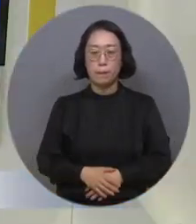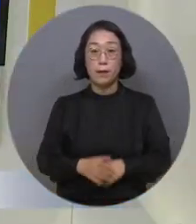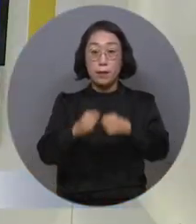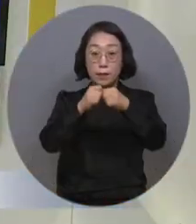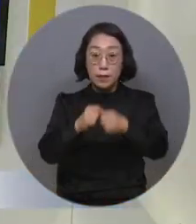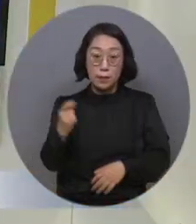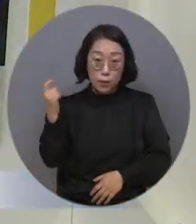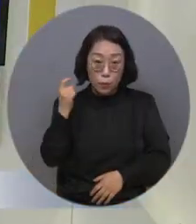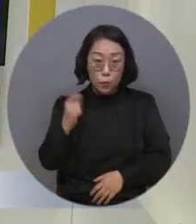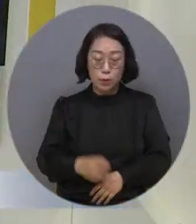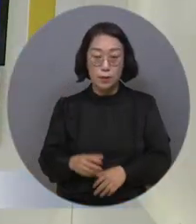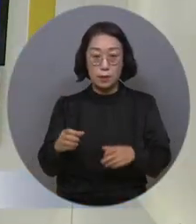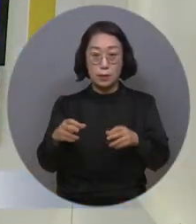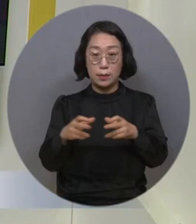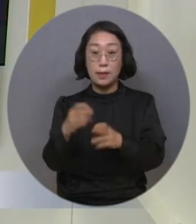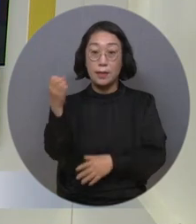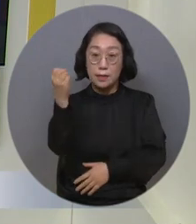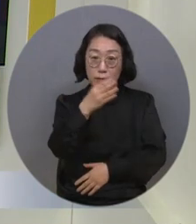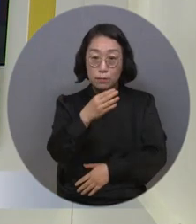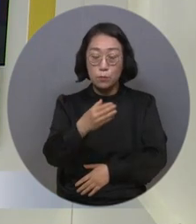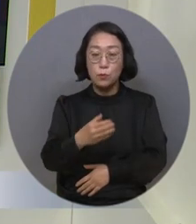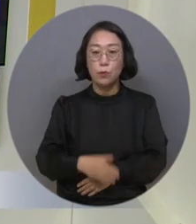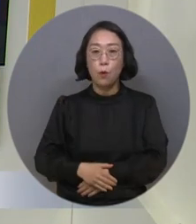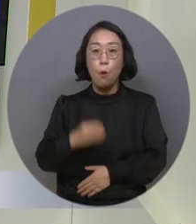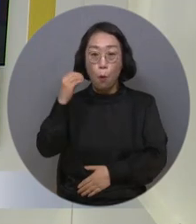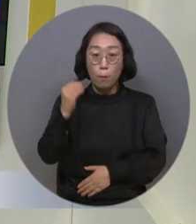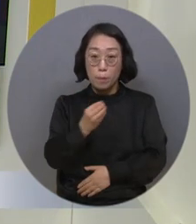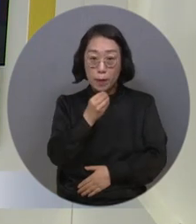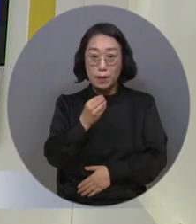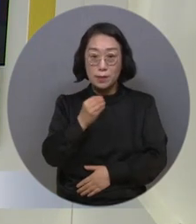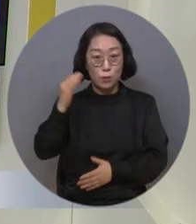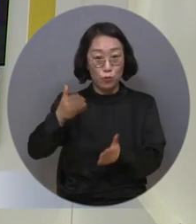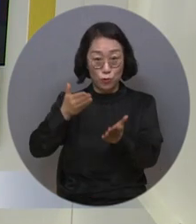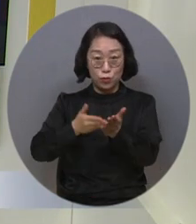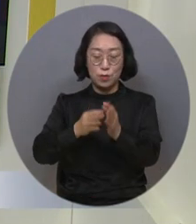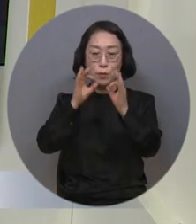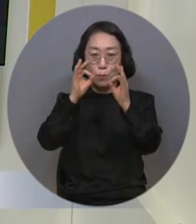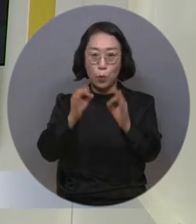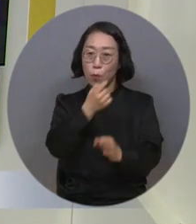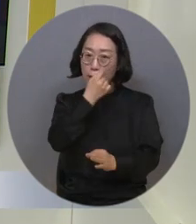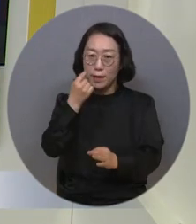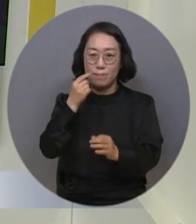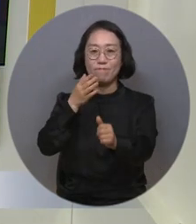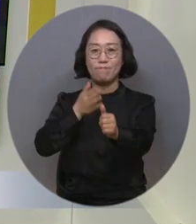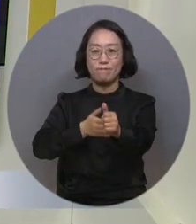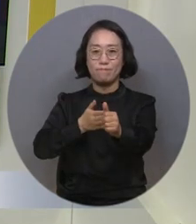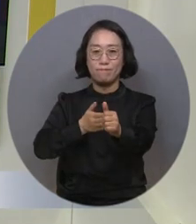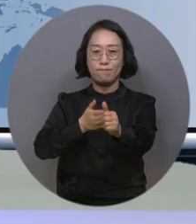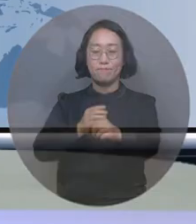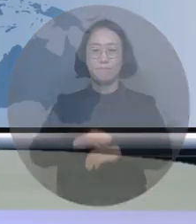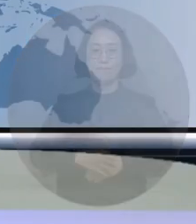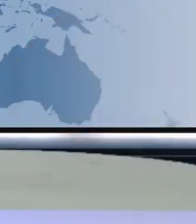자세한 뉴스는 장애인 신문과 웰페어뉴스 홈페이지를 통해 확인할 수 있습니다